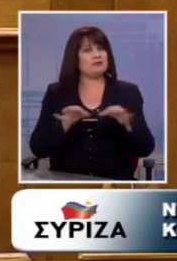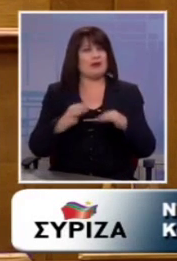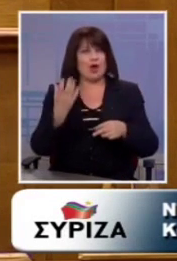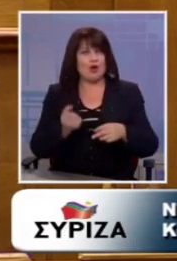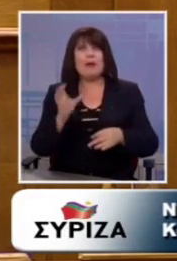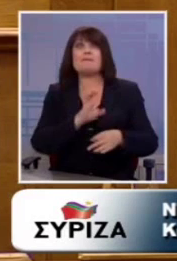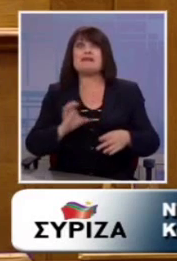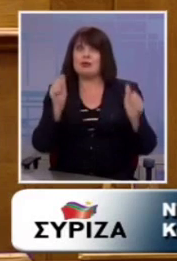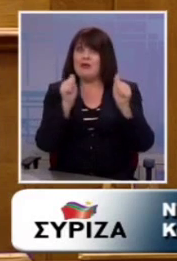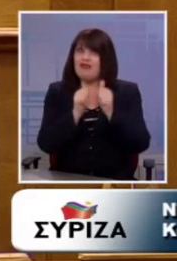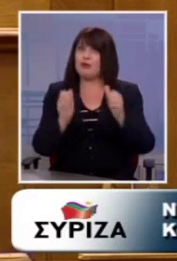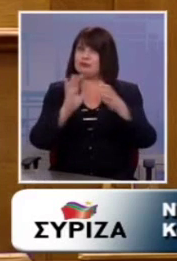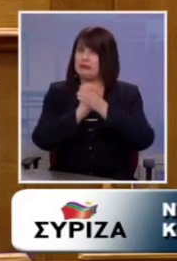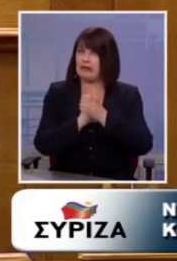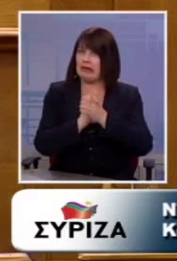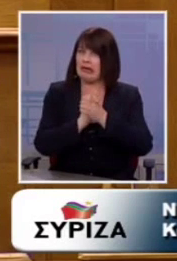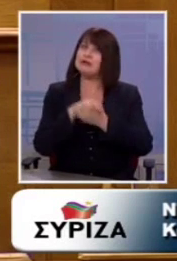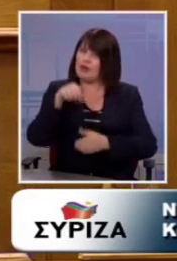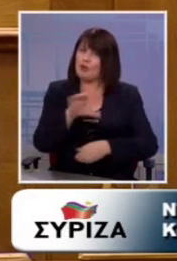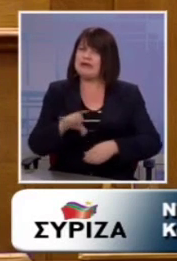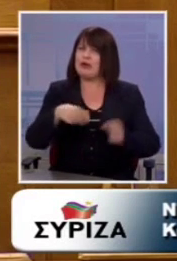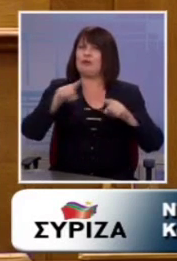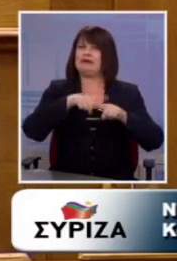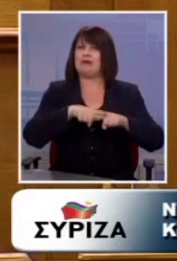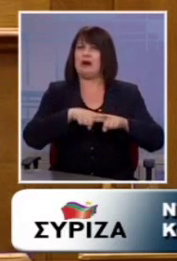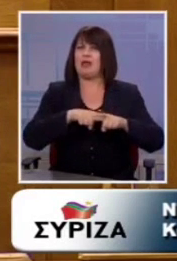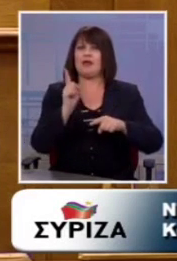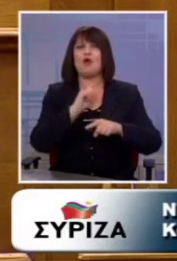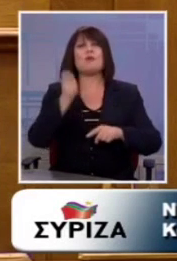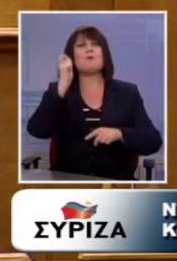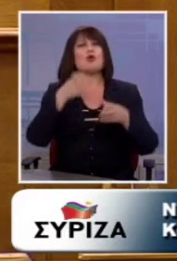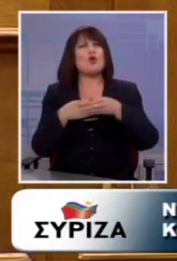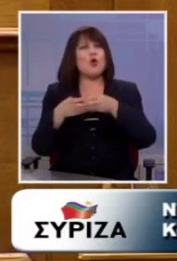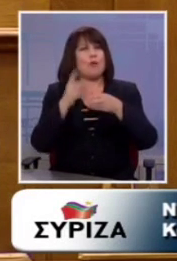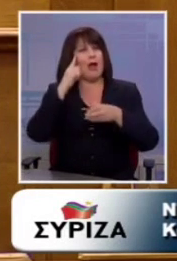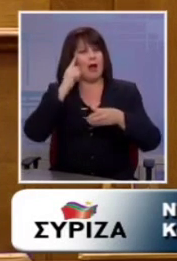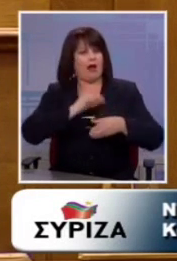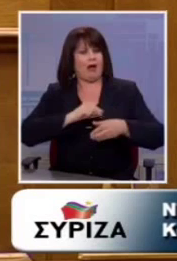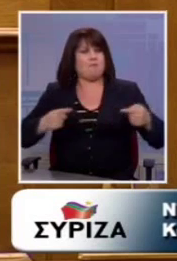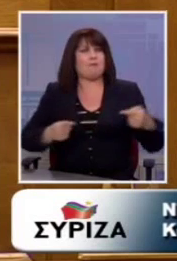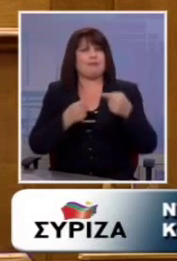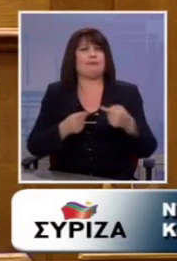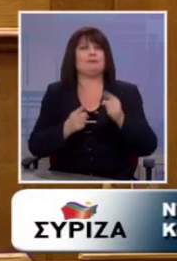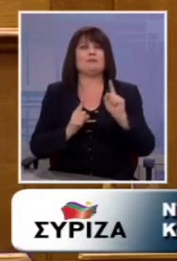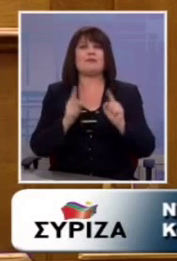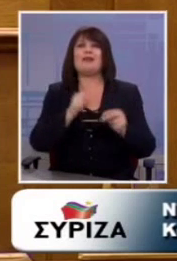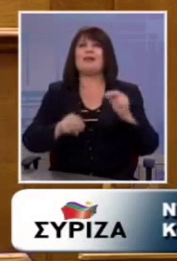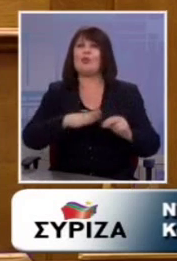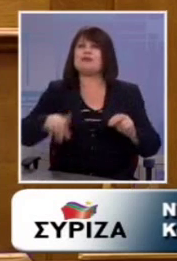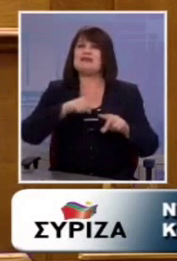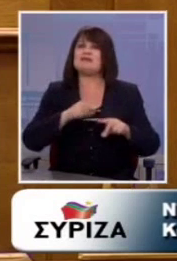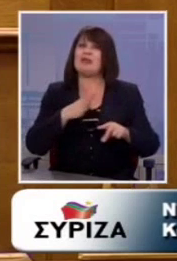συμμαχίες και στην Ελλάδα, γι' αυτό δεν πηγαίνουμε σε αντιπαράθεση κομματική, αλλά επιδιώκουμε μέσα από το δημοψήφισμα την έκφραση